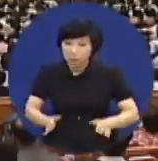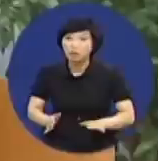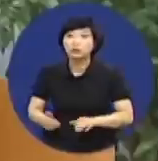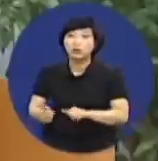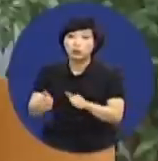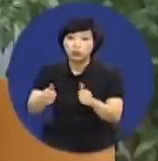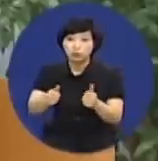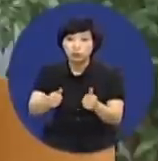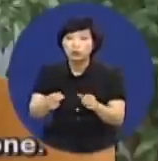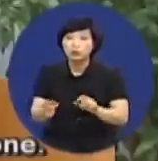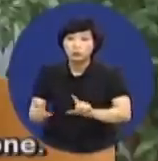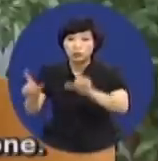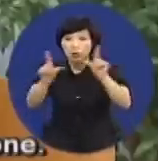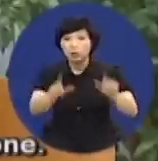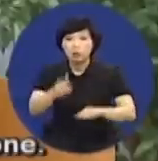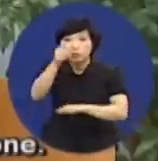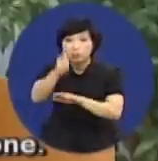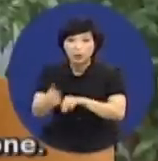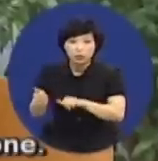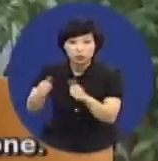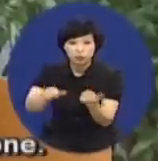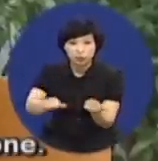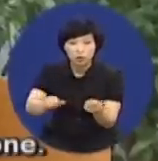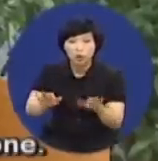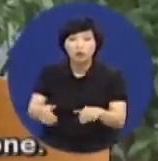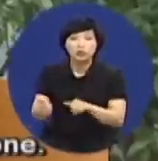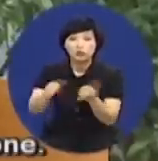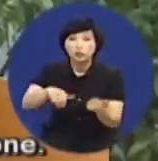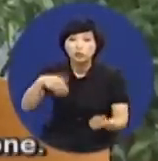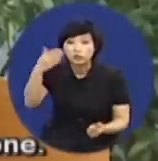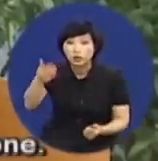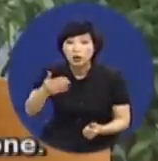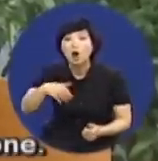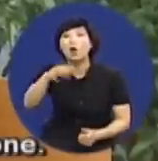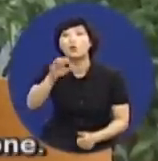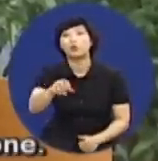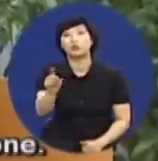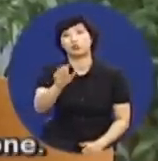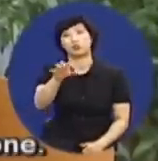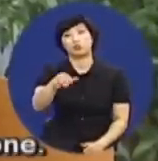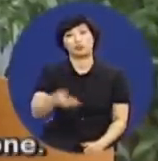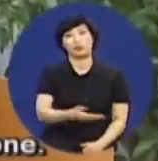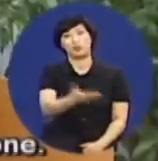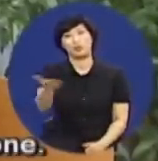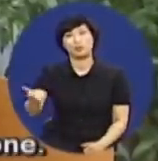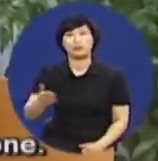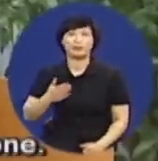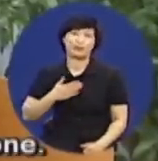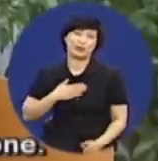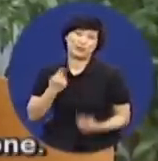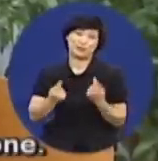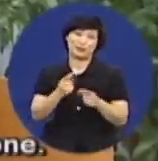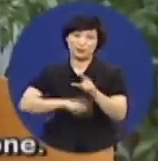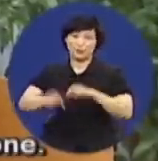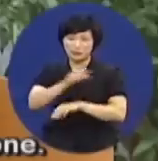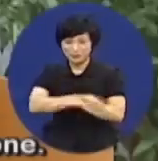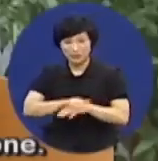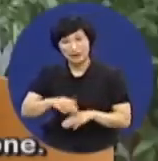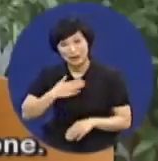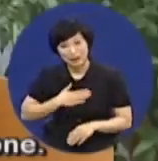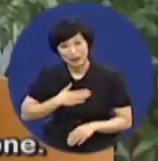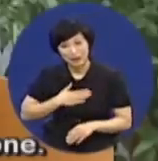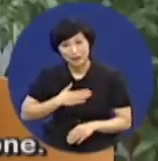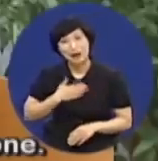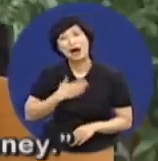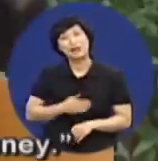もみんな死にました。その人たちが死んだ後どこにいたのかは皆さんもよく知っているはずです